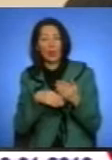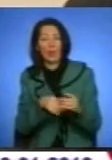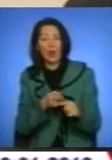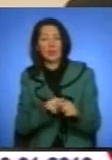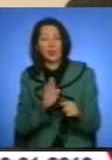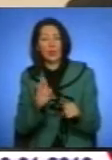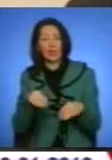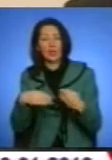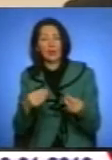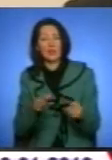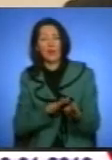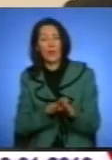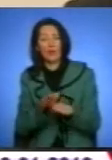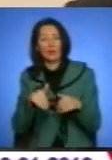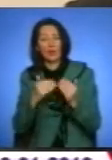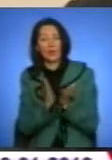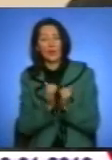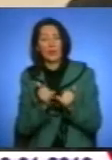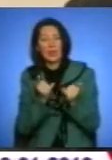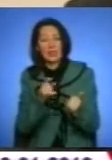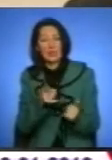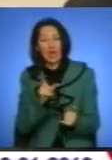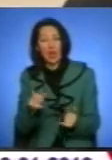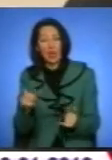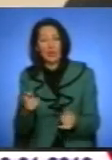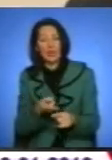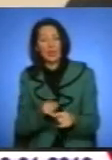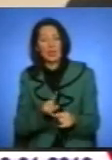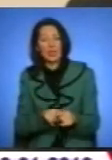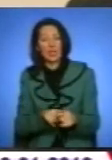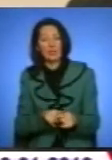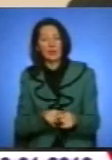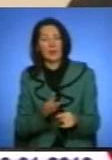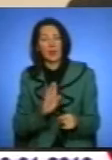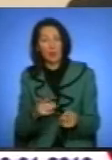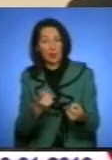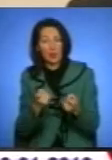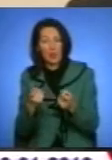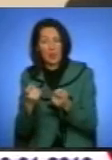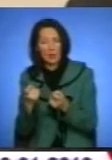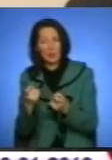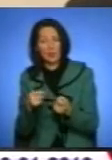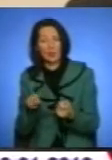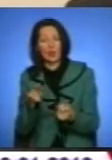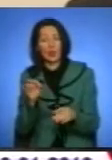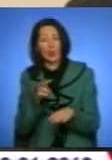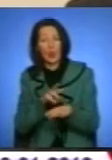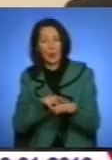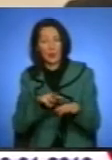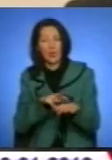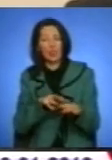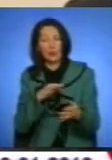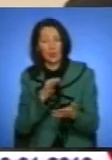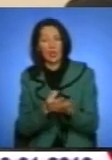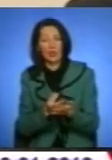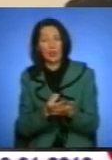буде надаватися в повному об'ємі для тих осіб, які десь будуть притягуватися до кримінальної